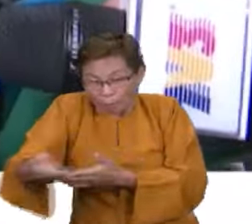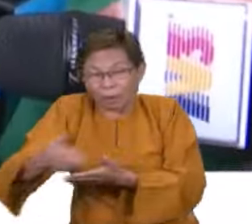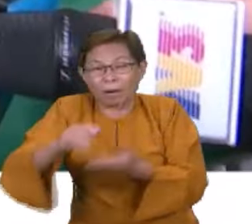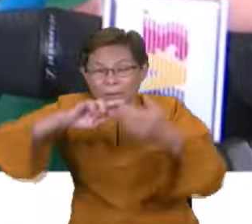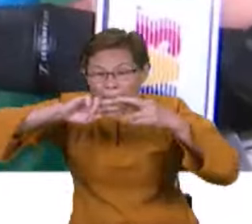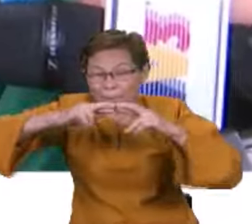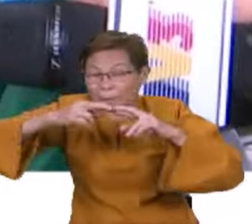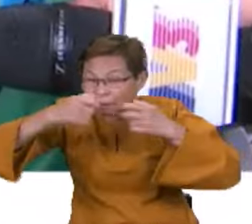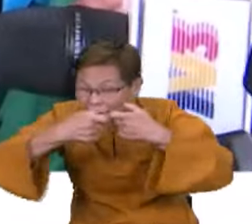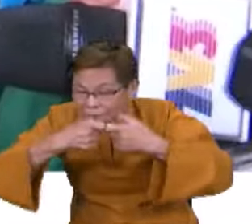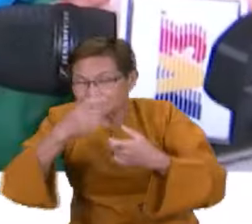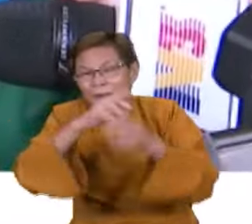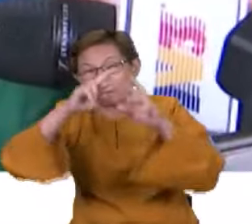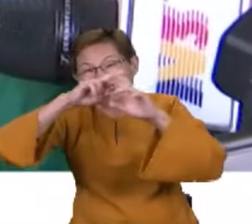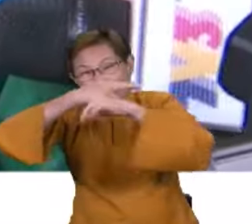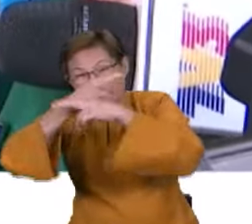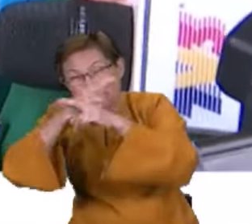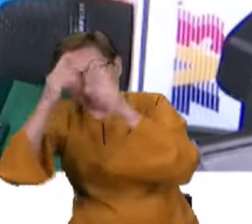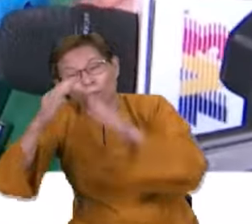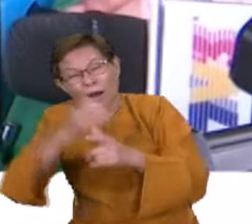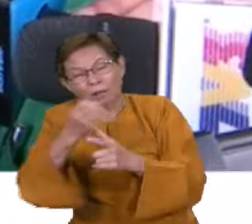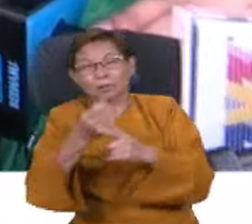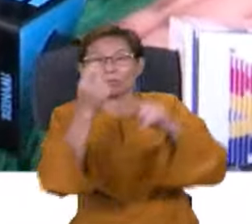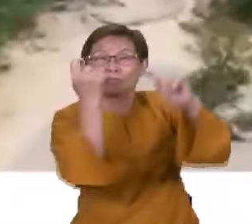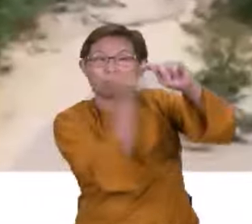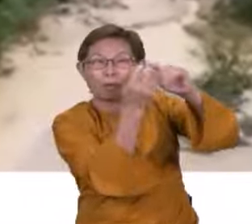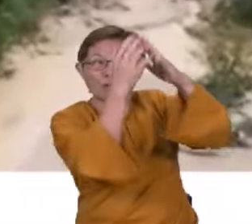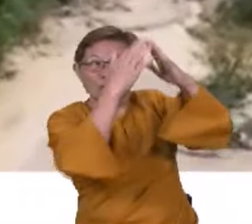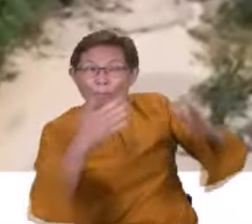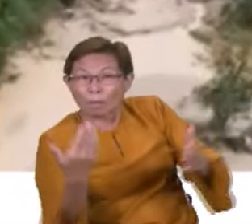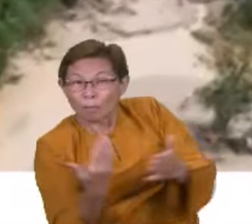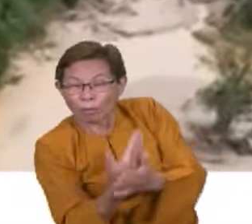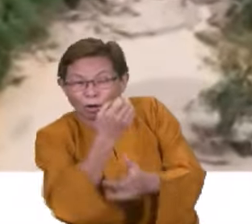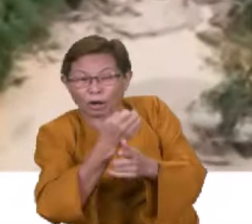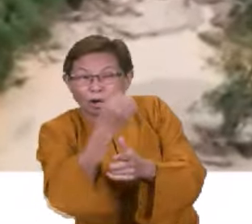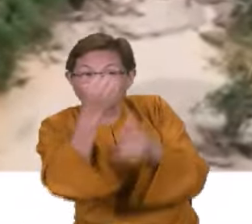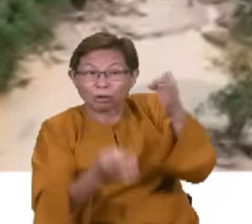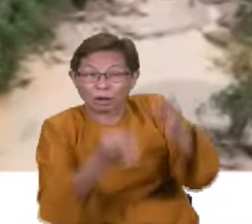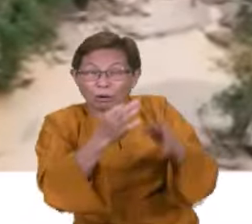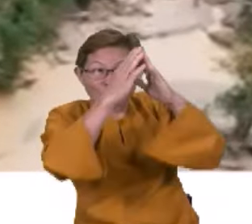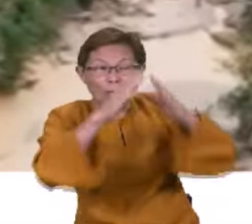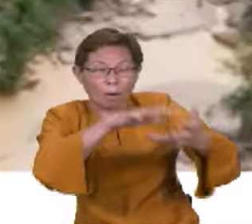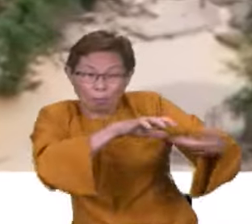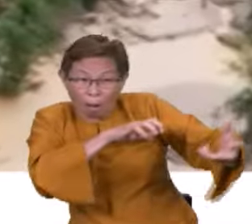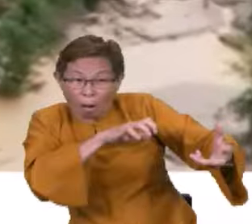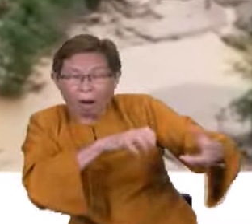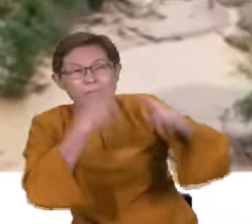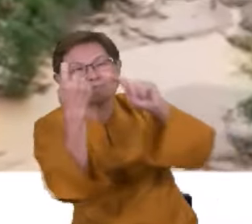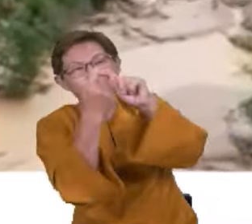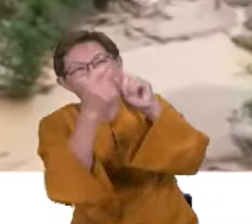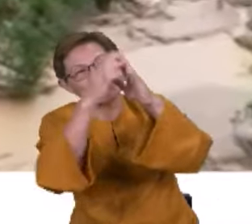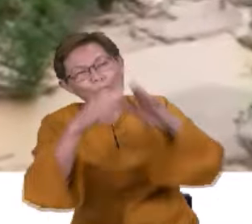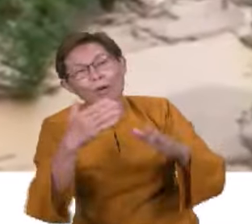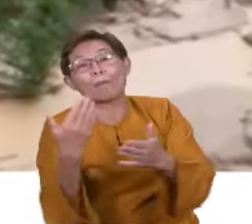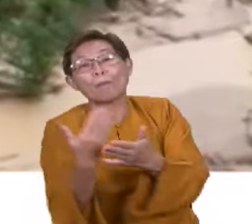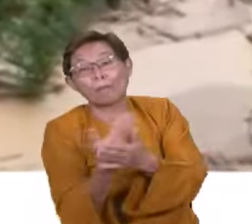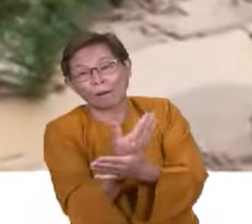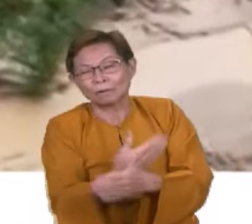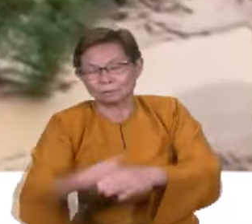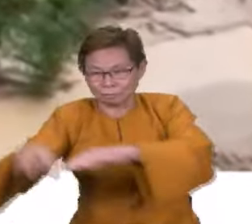rumah ataupun membina rumah baru kalau rumah itu musnah. Jadi kita sedang memantau dari